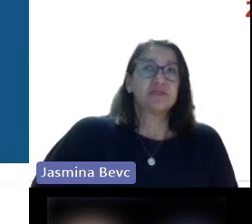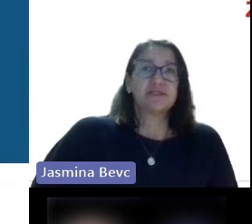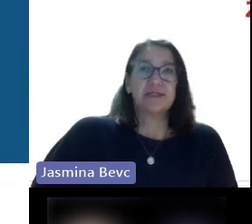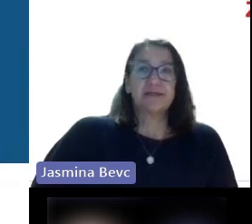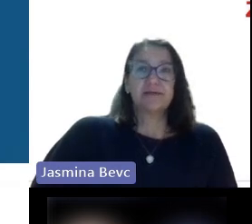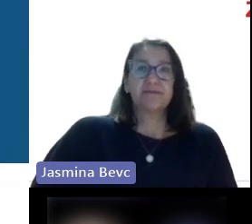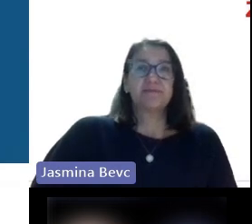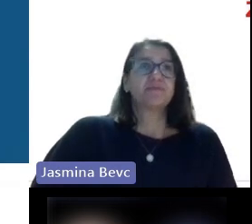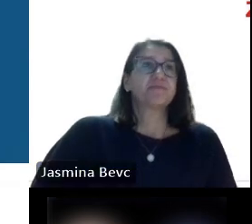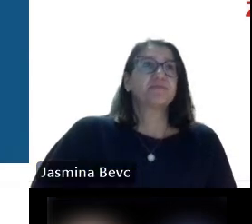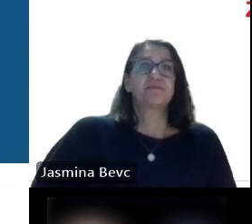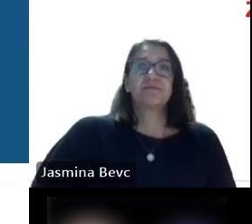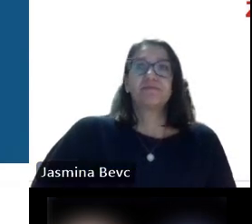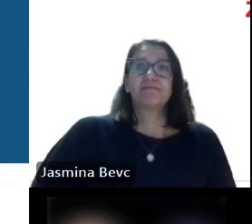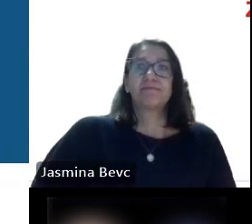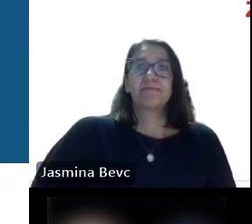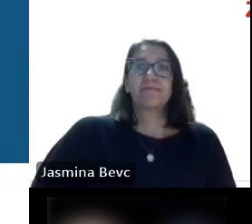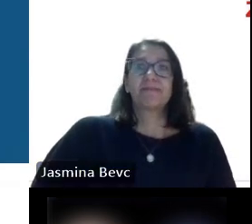recimo -10?